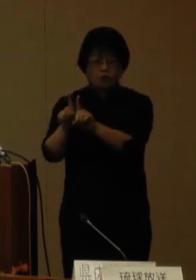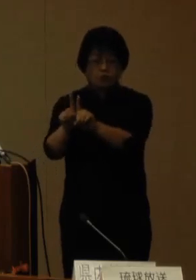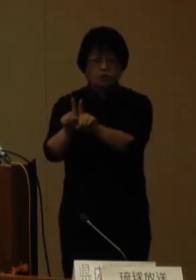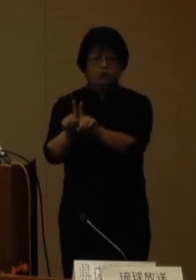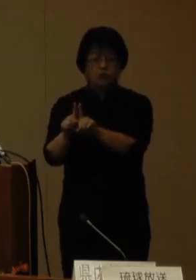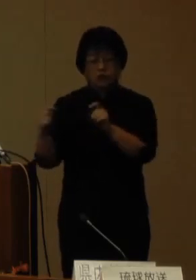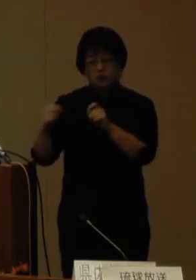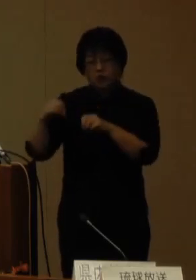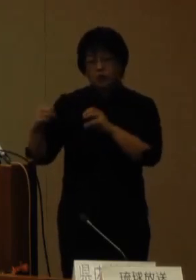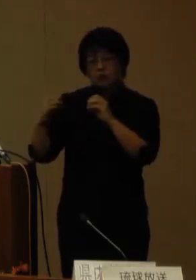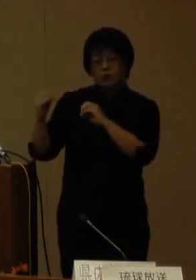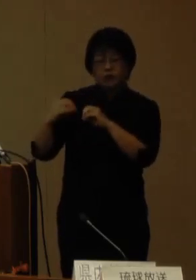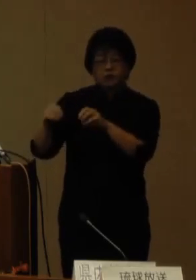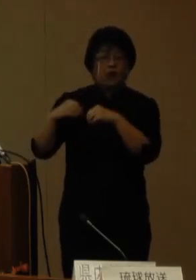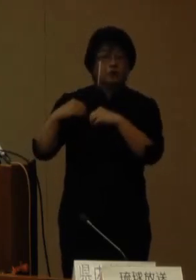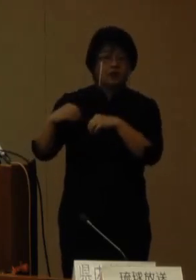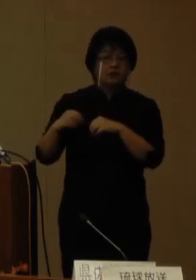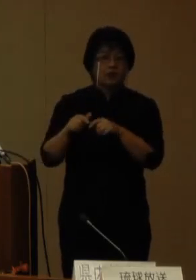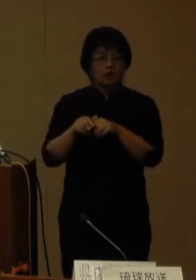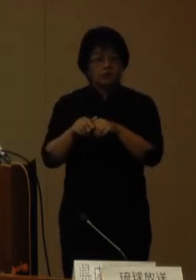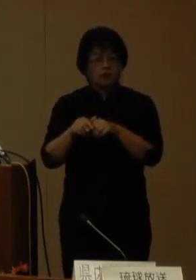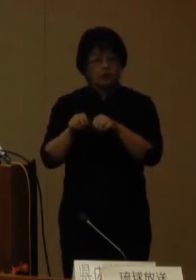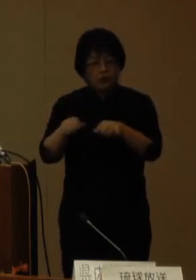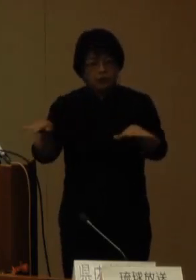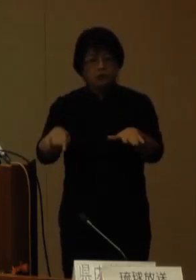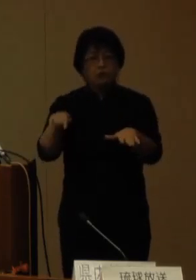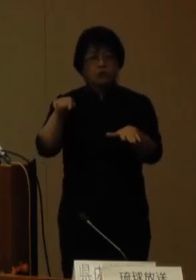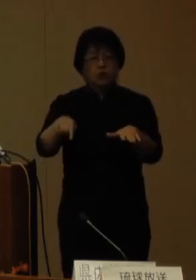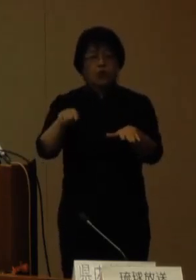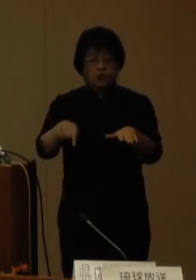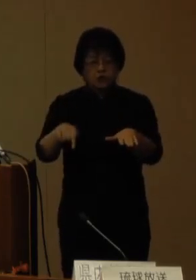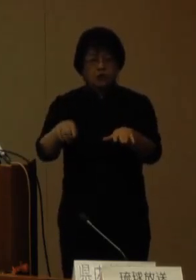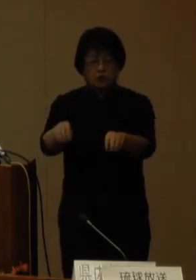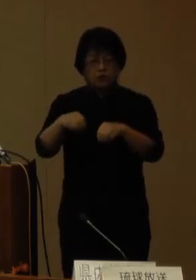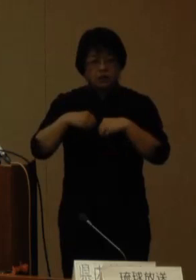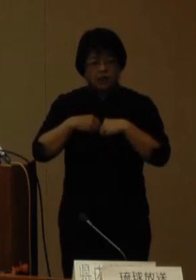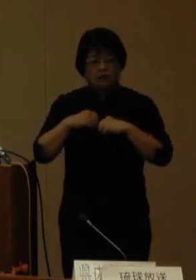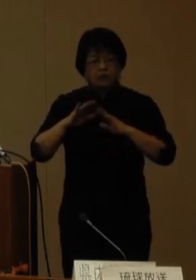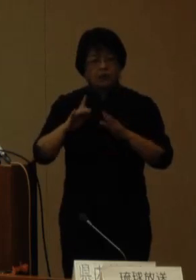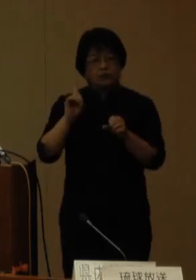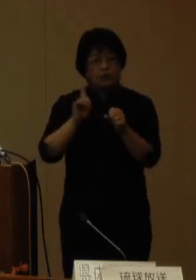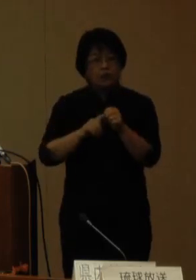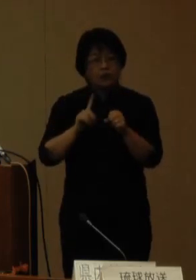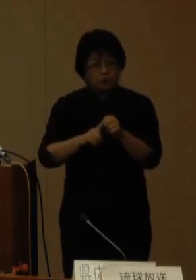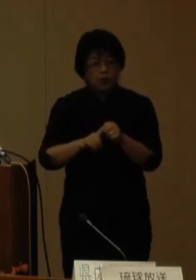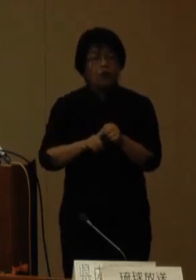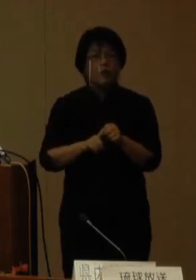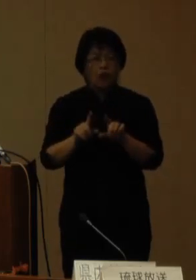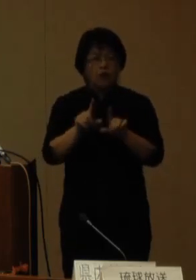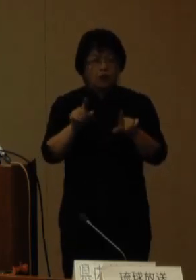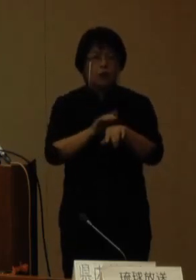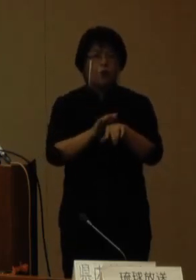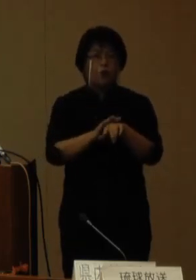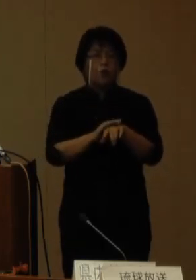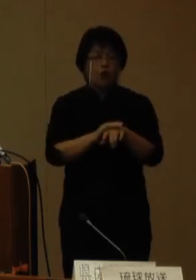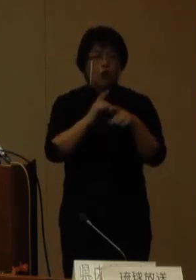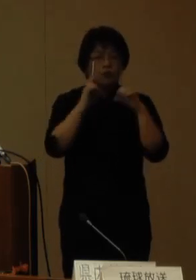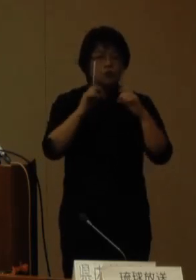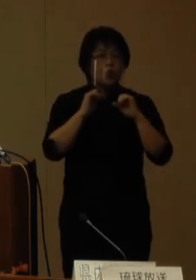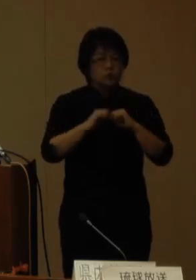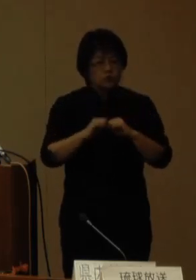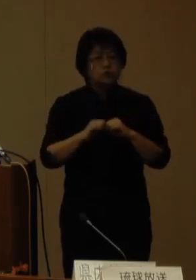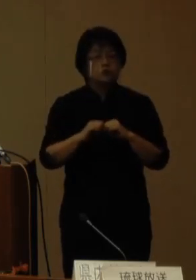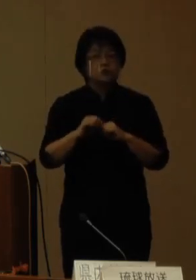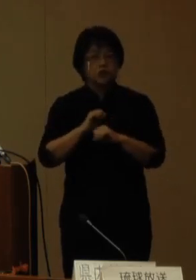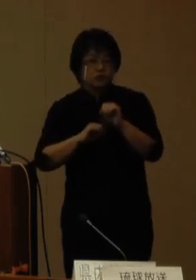感染からコロナウイルスに罹患しないためには、当たり前ですけどもマスクをつけて会話をする、活動をする